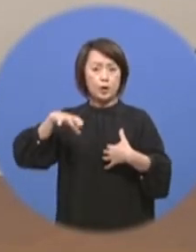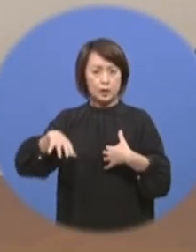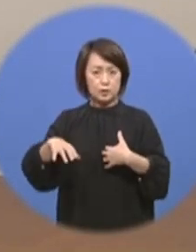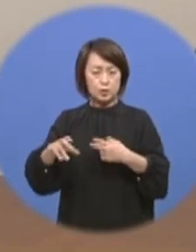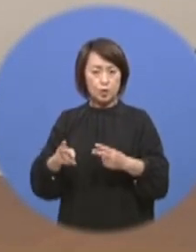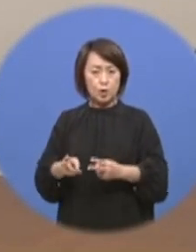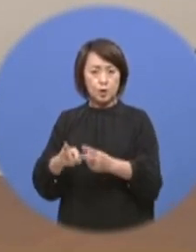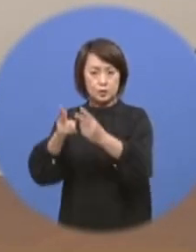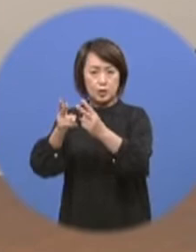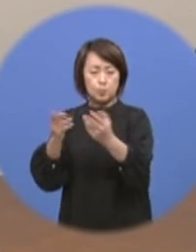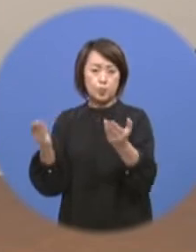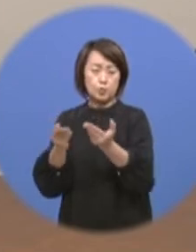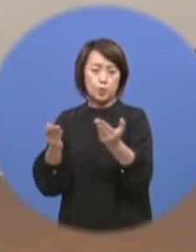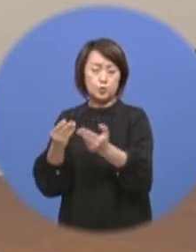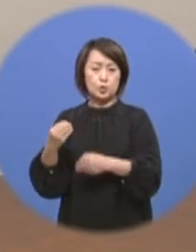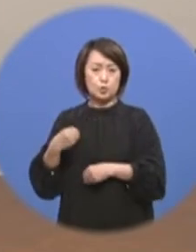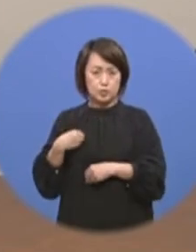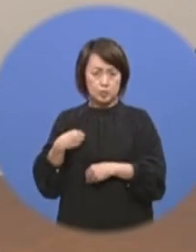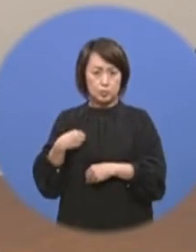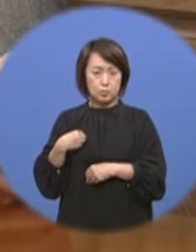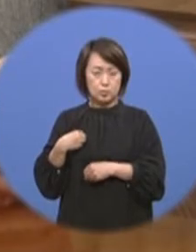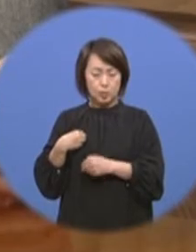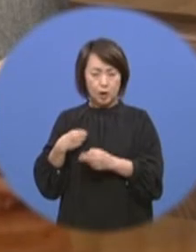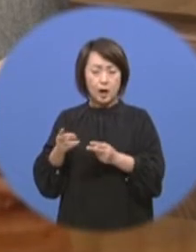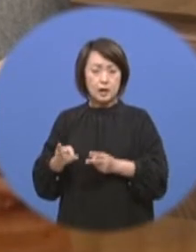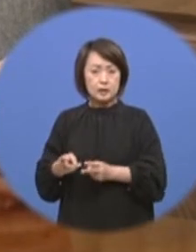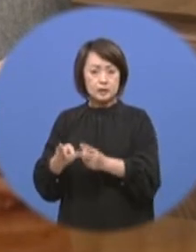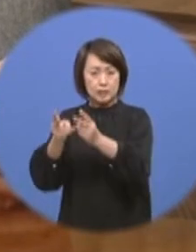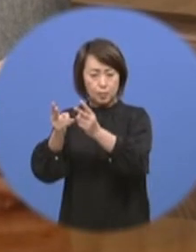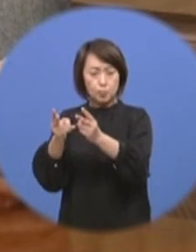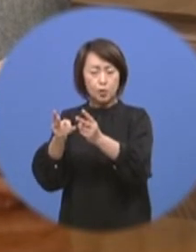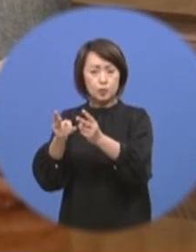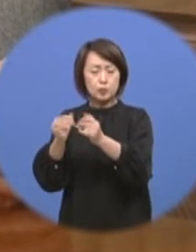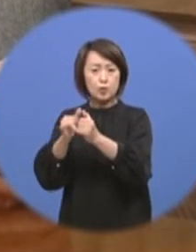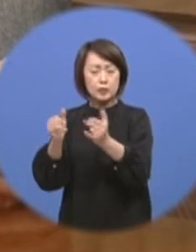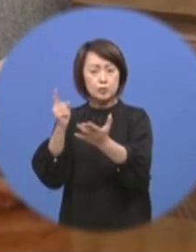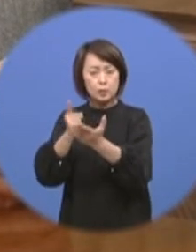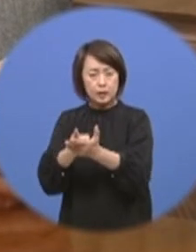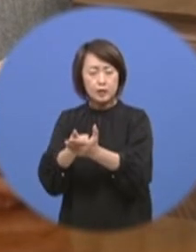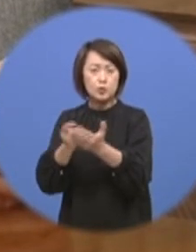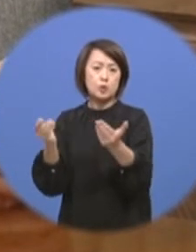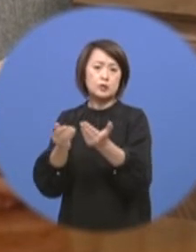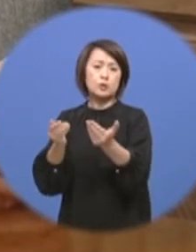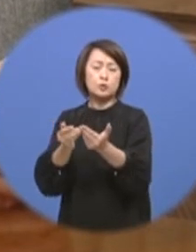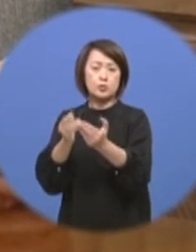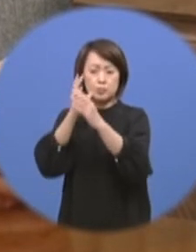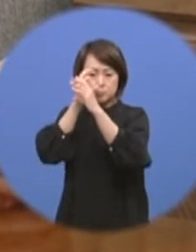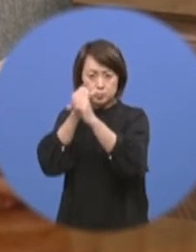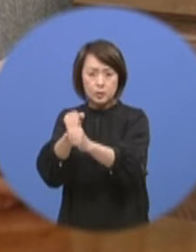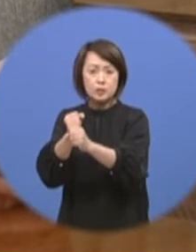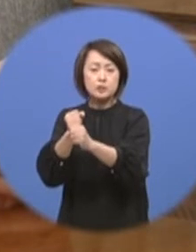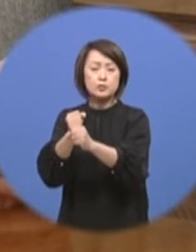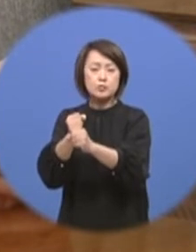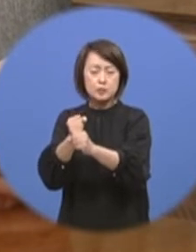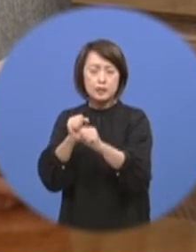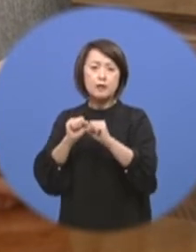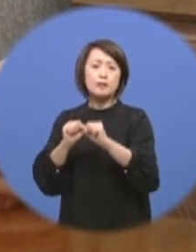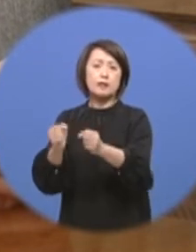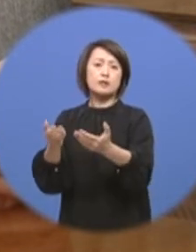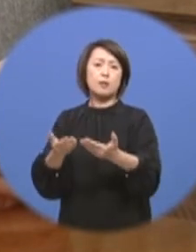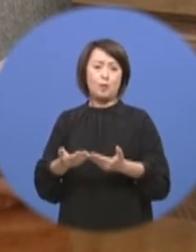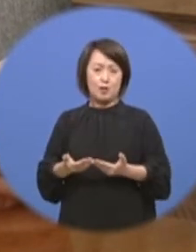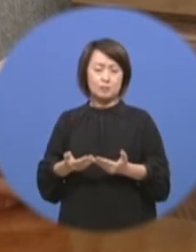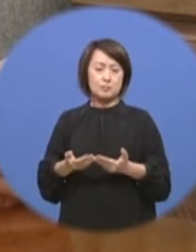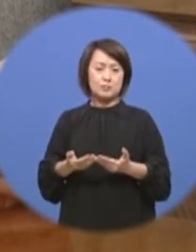の方々は本当に専門の人を出なければ出来ないような仕事に特化してですねやっていただくというような